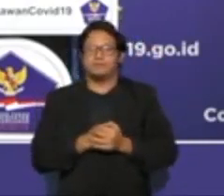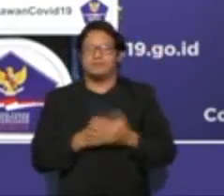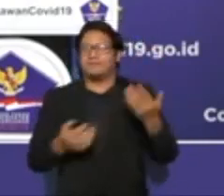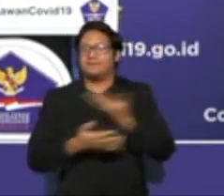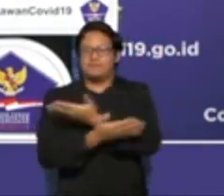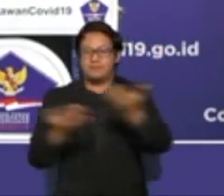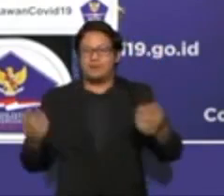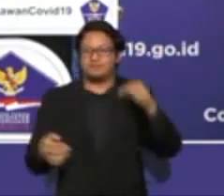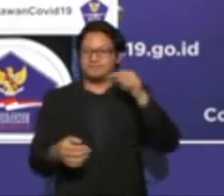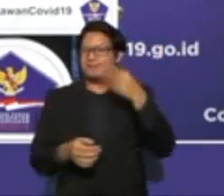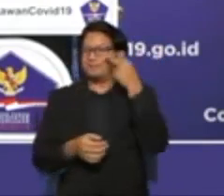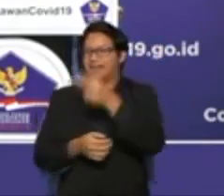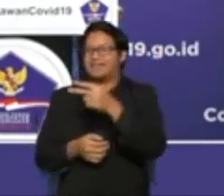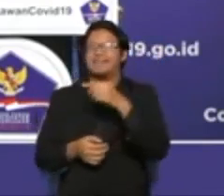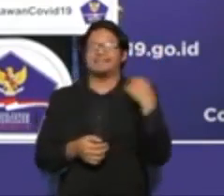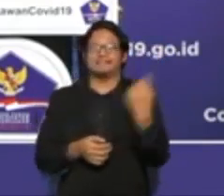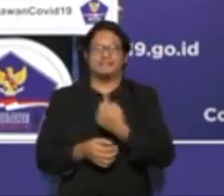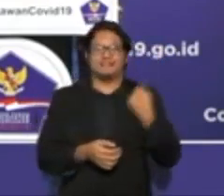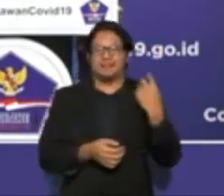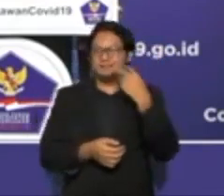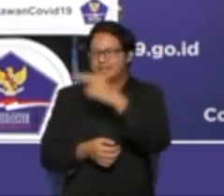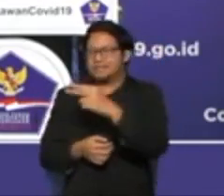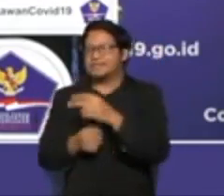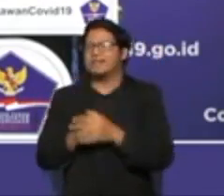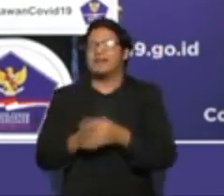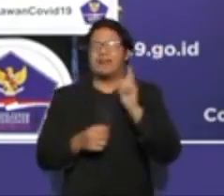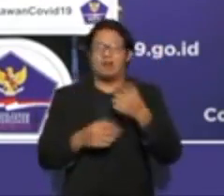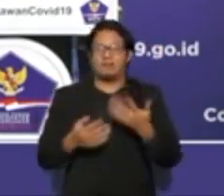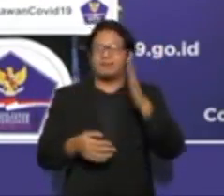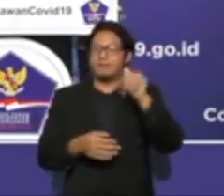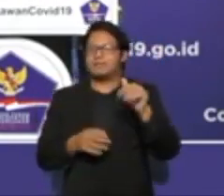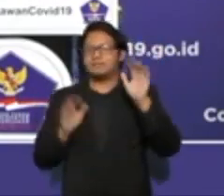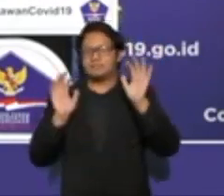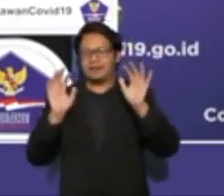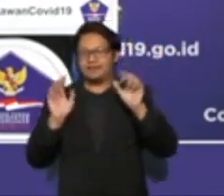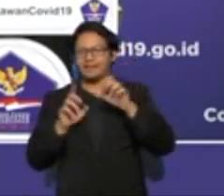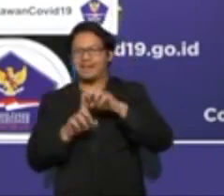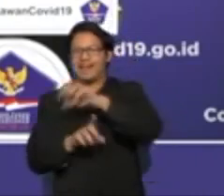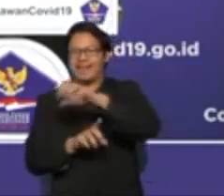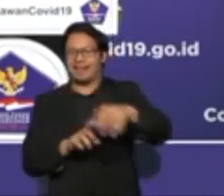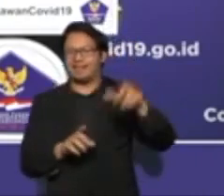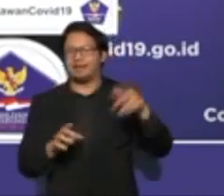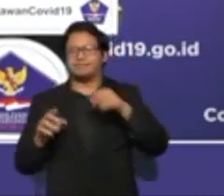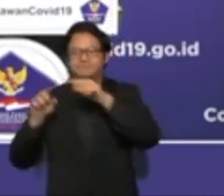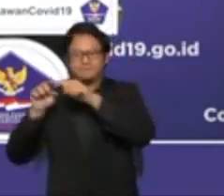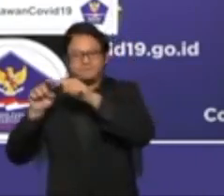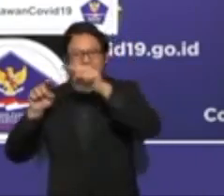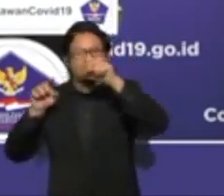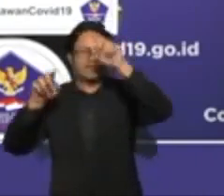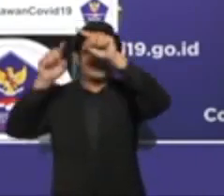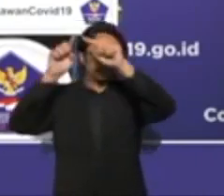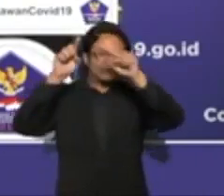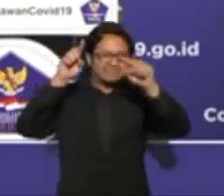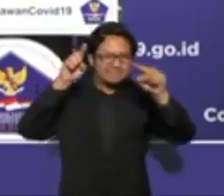inilah yang menjadi perhatian kita di bawah masih ada beberapa daerah yang memang gambaran grafiknya sudah mulai